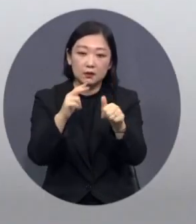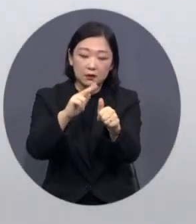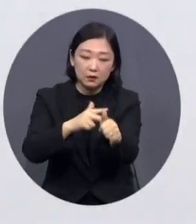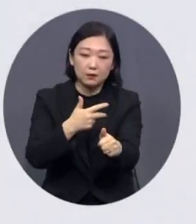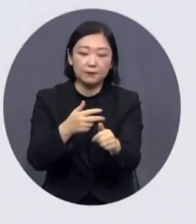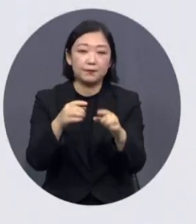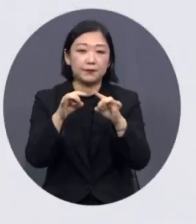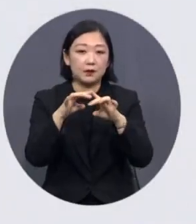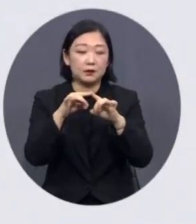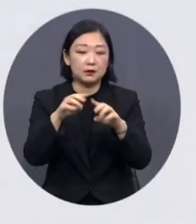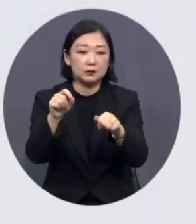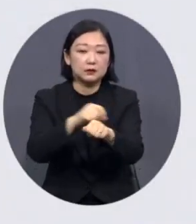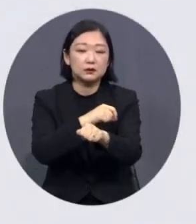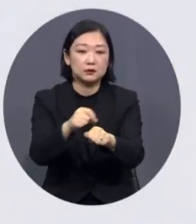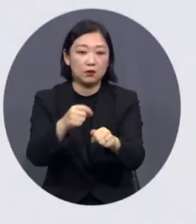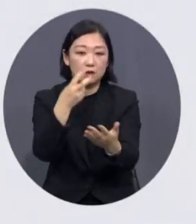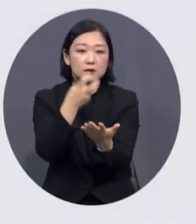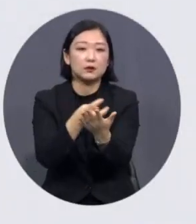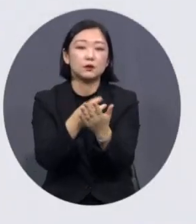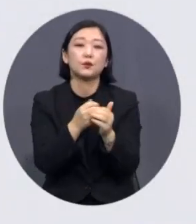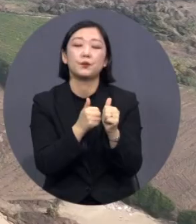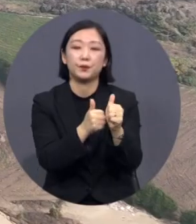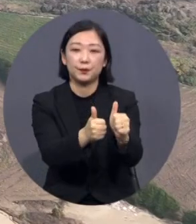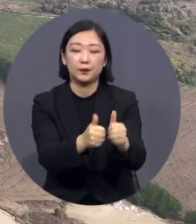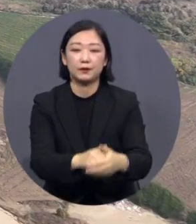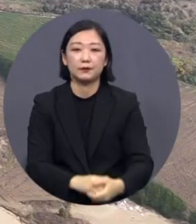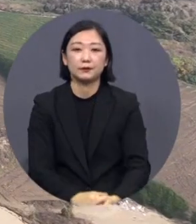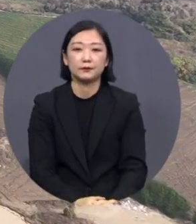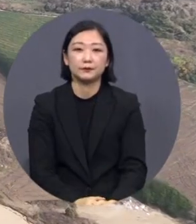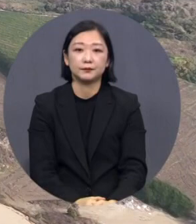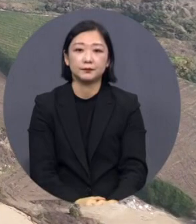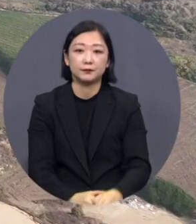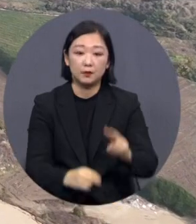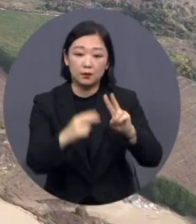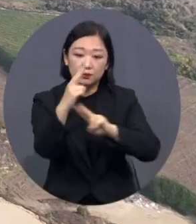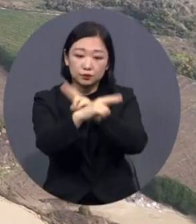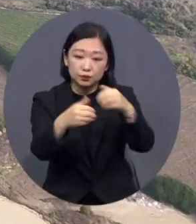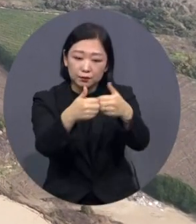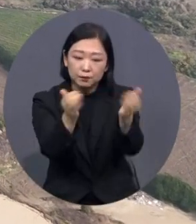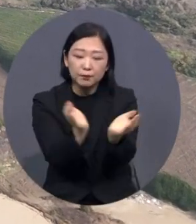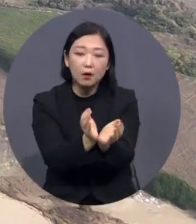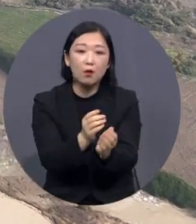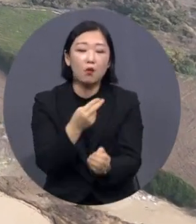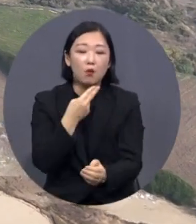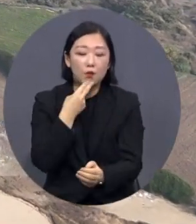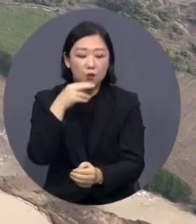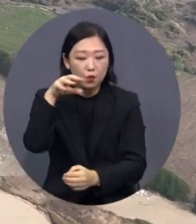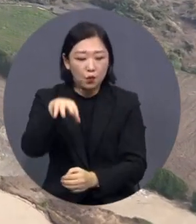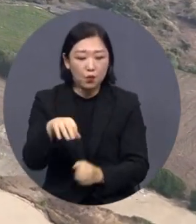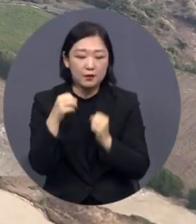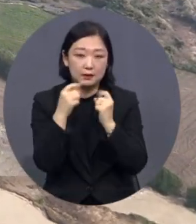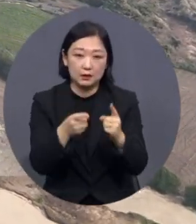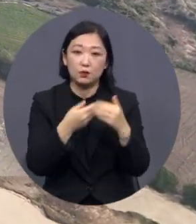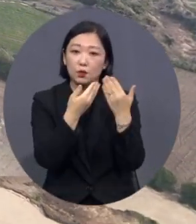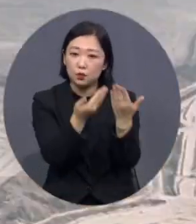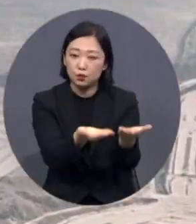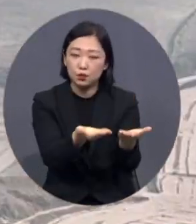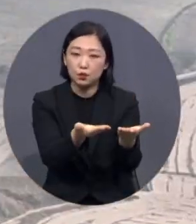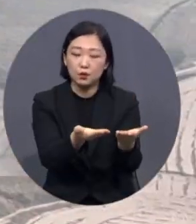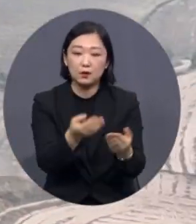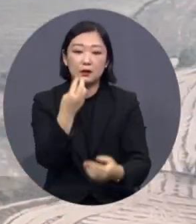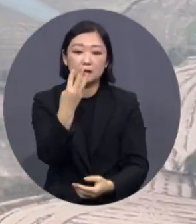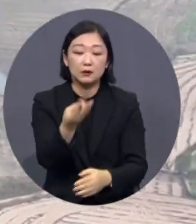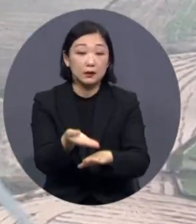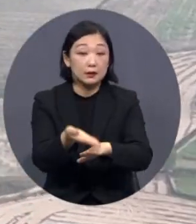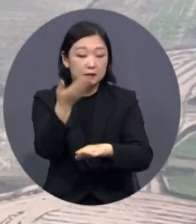마을 제도에 따른 것입니다 제주도는 풍력 발전 단지가 없는 마을에도 기회를 주기 위해 세계 이상